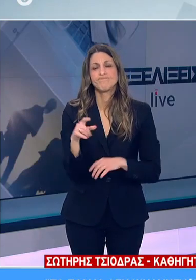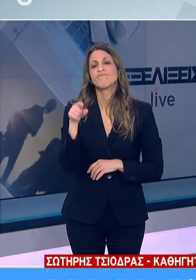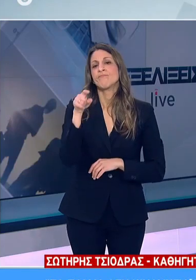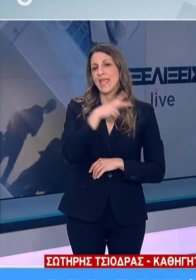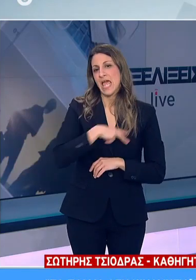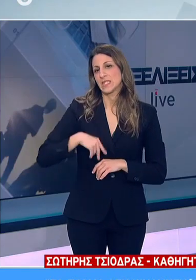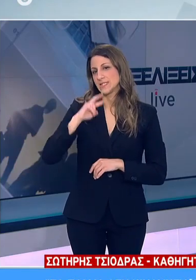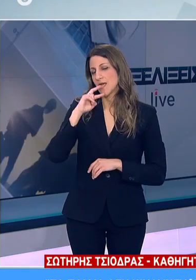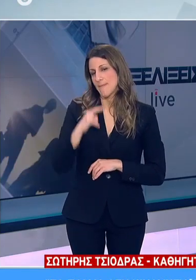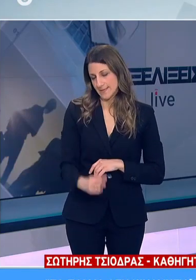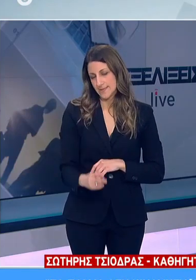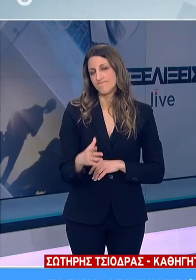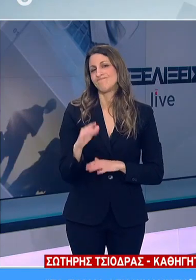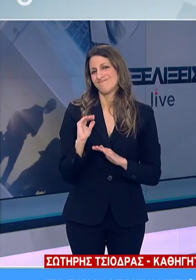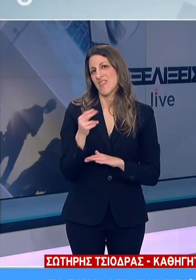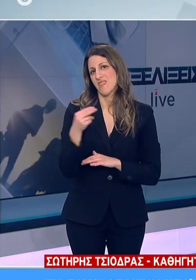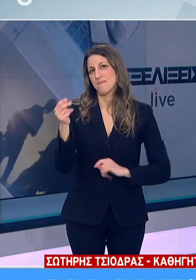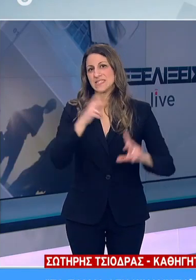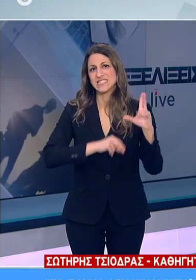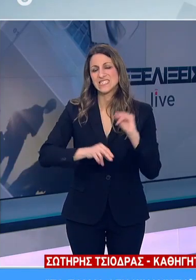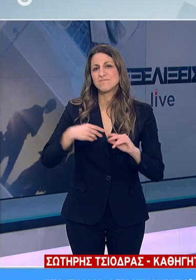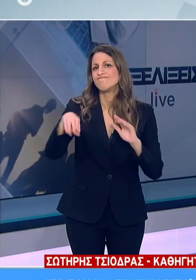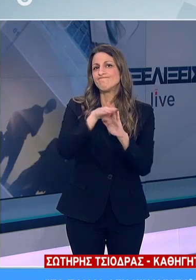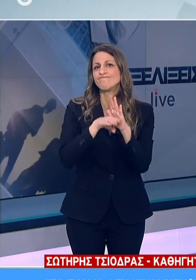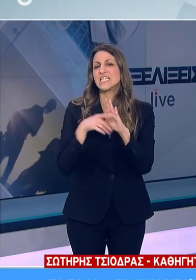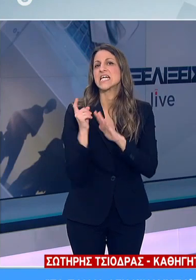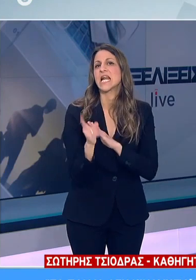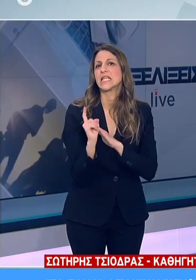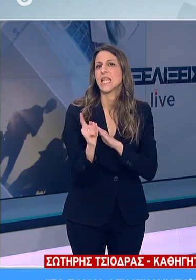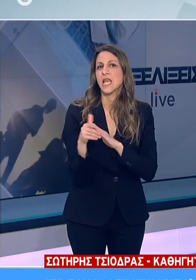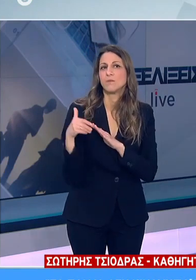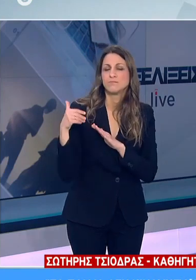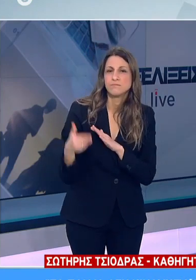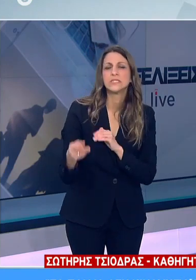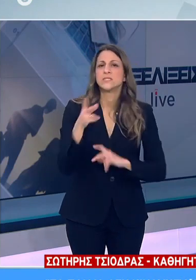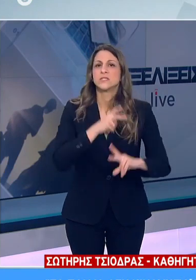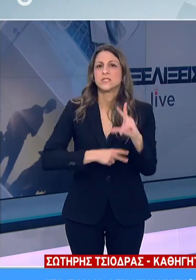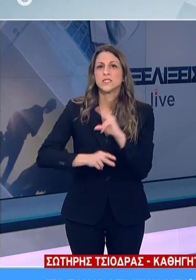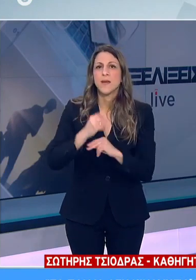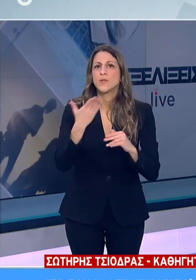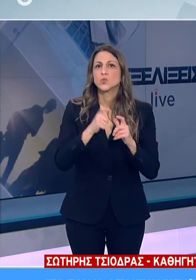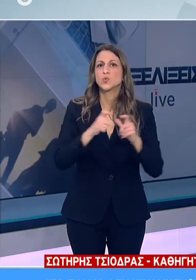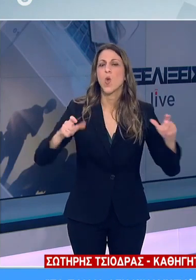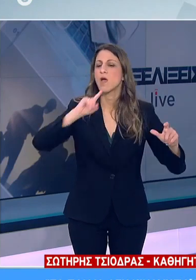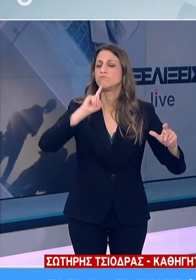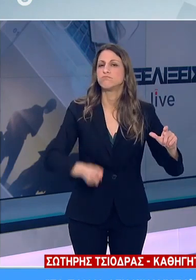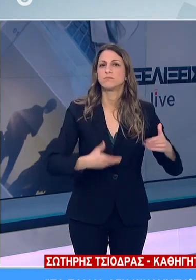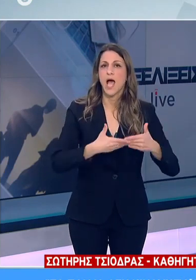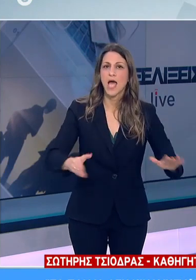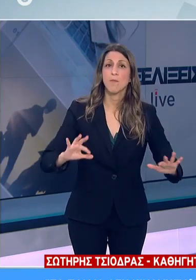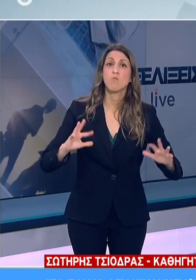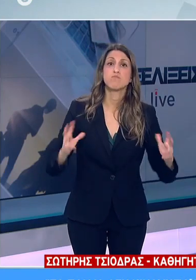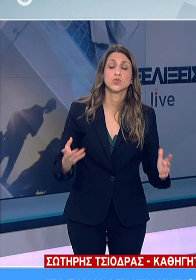να συζητάμε και θα συζητήσουμε και αύριο. Είναι τα ειδικά κριτήρια με τα οποία θα μπορούσε να γίνει ένα άνοιγμα των σχολείων και οι